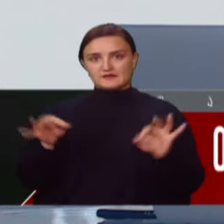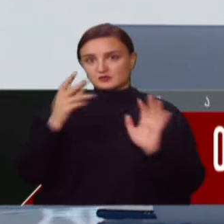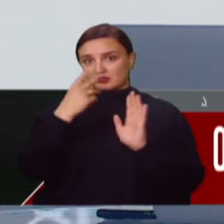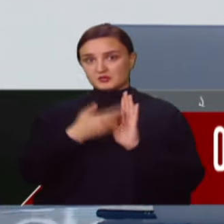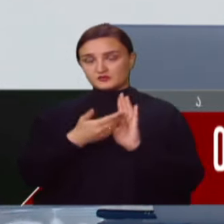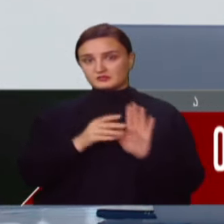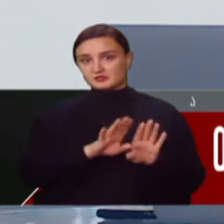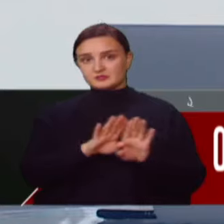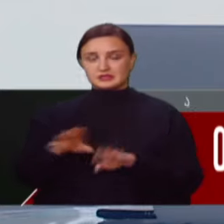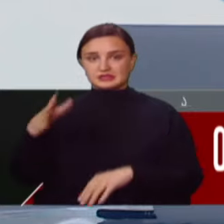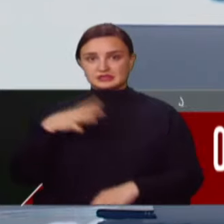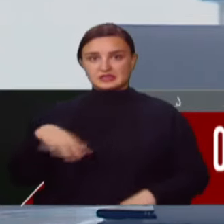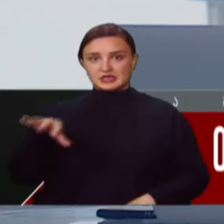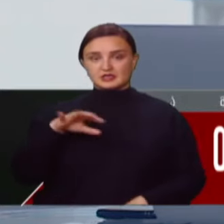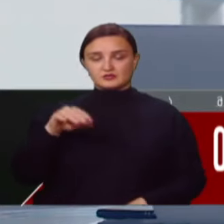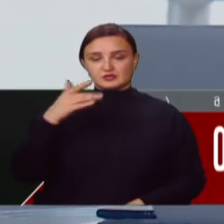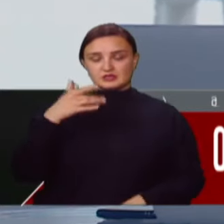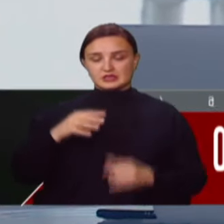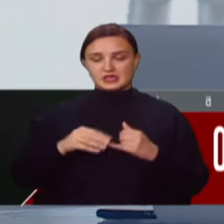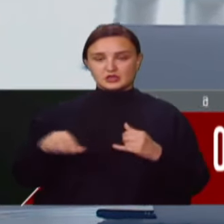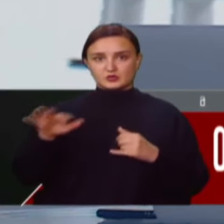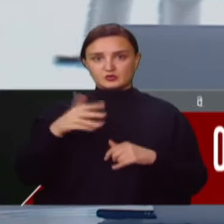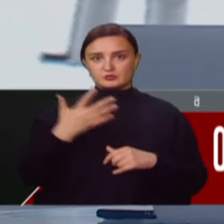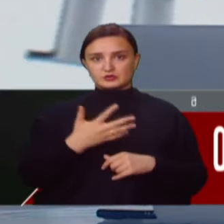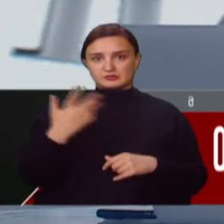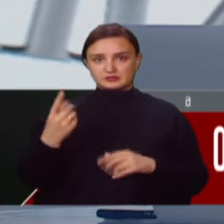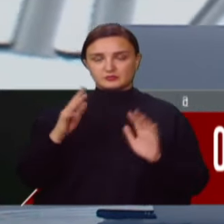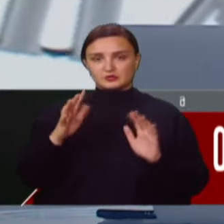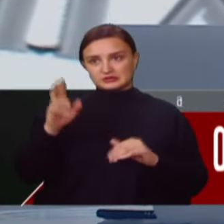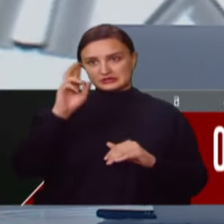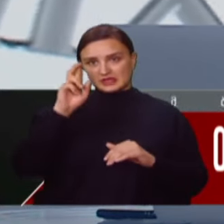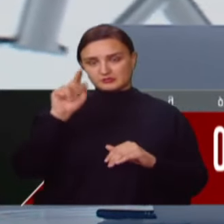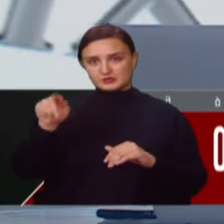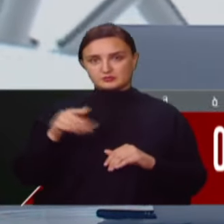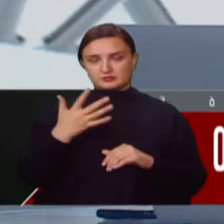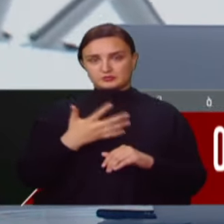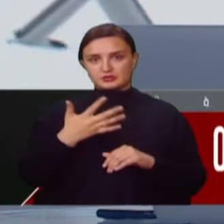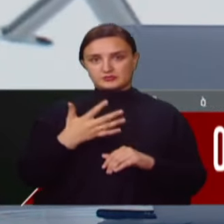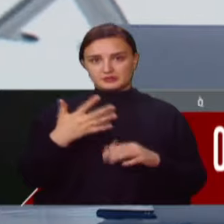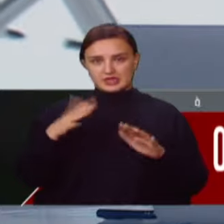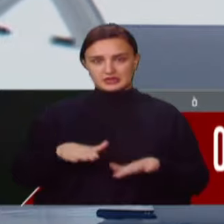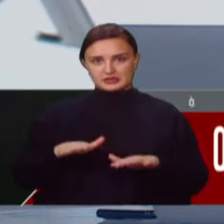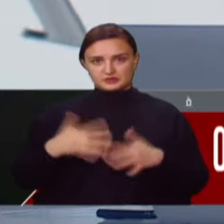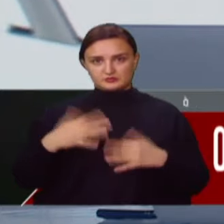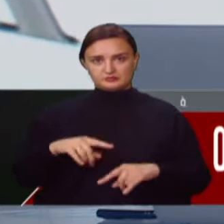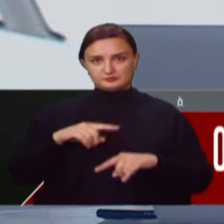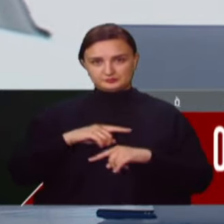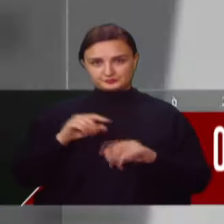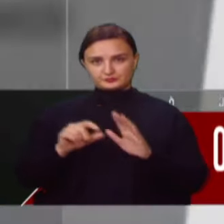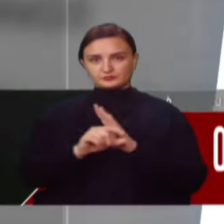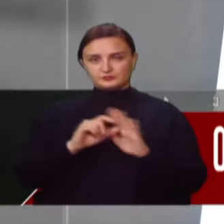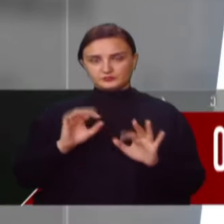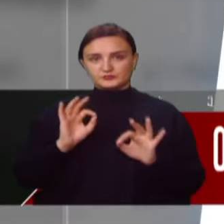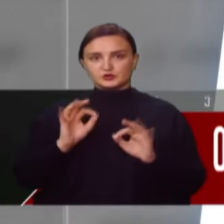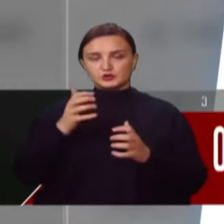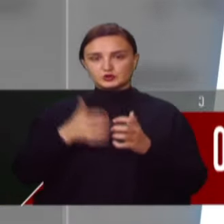mikhedvit Sakartvelo kveqnebsa da ტერიტორიებს შორის 51-ე, ხოლო სახელმწიფოთა შორის 50-ე ადგილზე გავიდა. სტატუსით